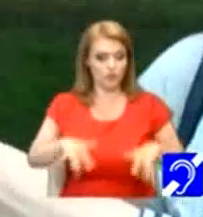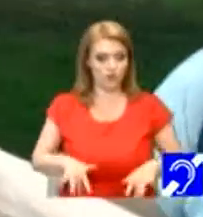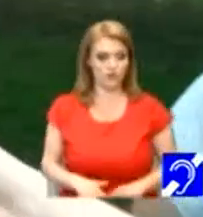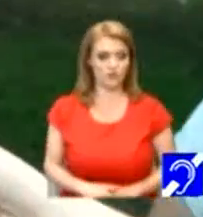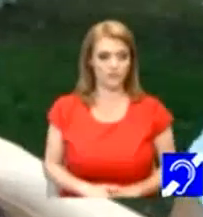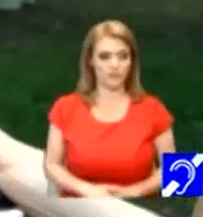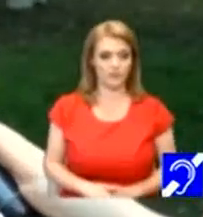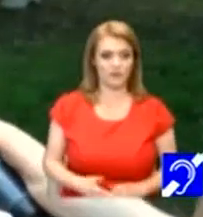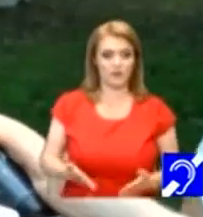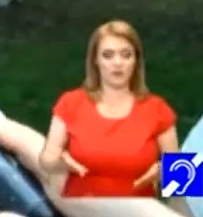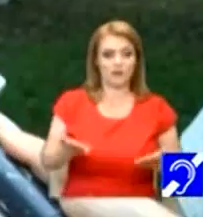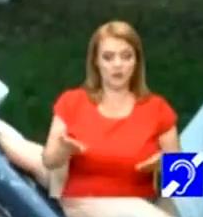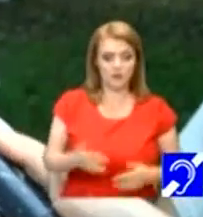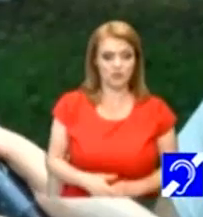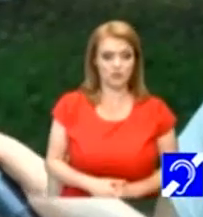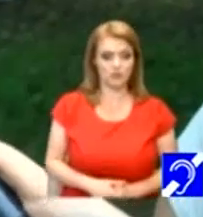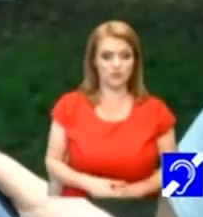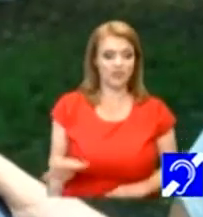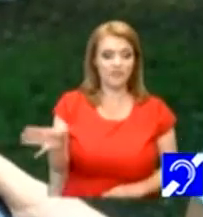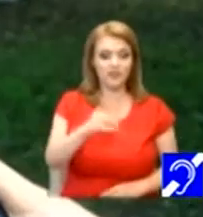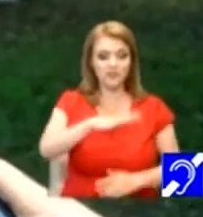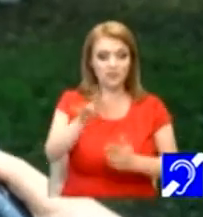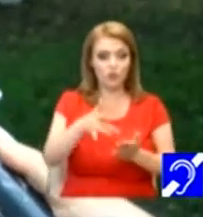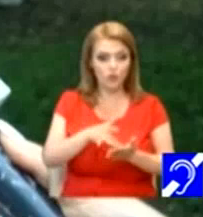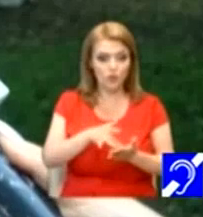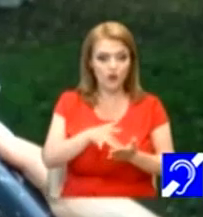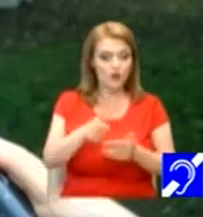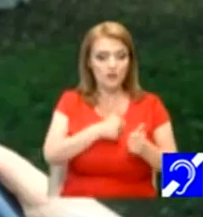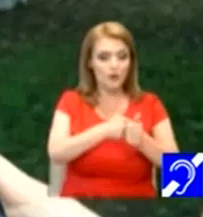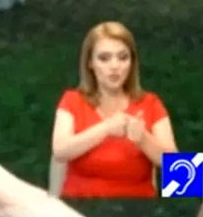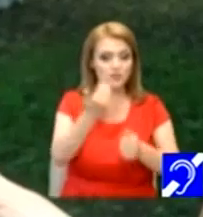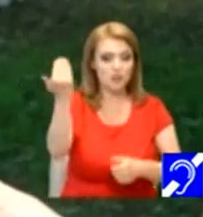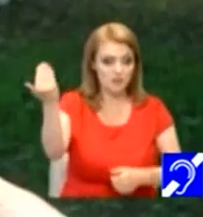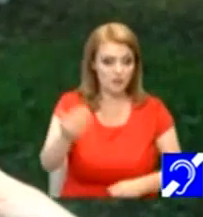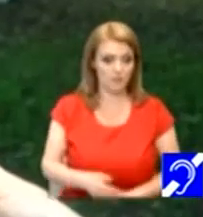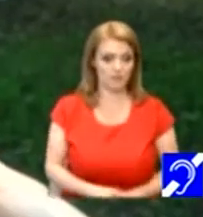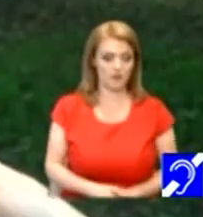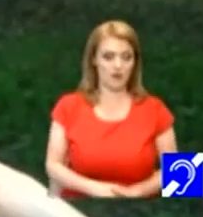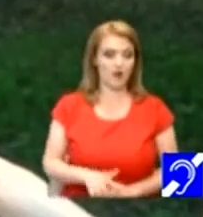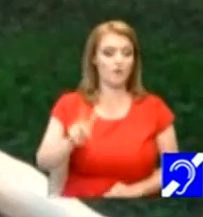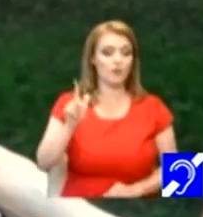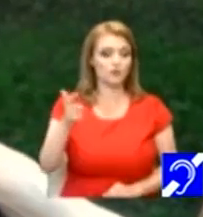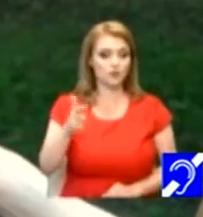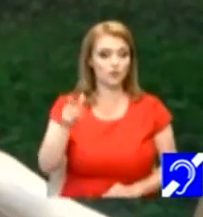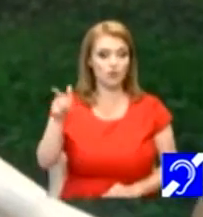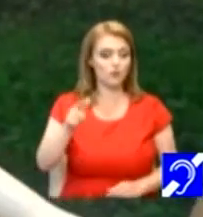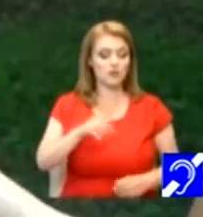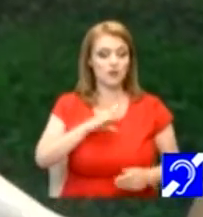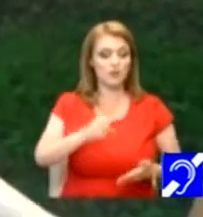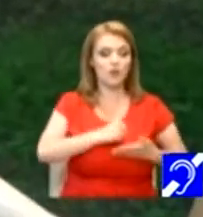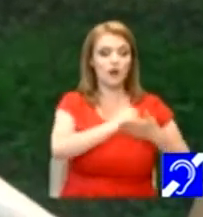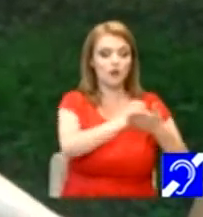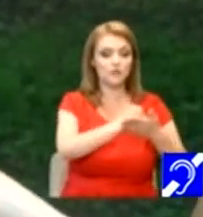înainte. Естественно, что он видит, что практически весь город уже не пошел за ним, да, потому что он не пророссийский